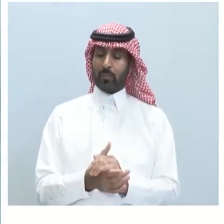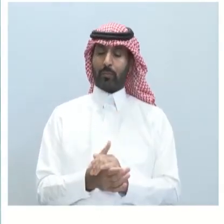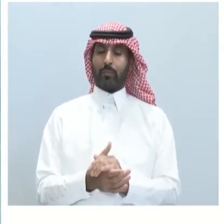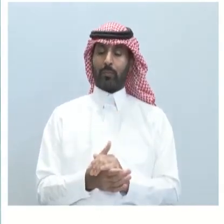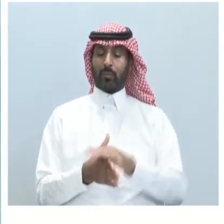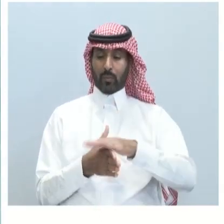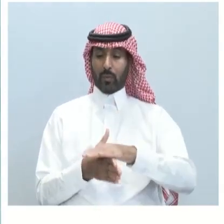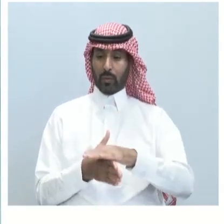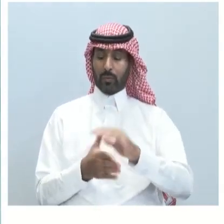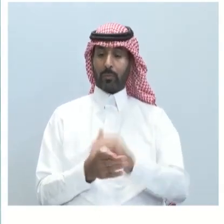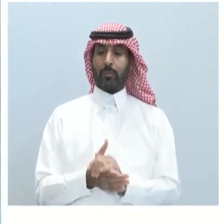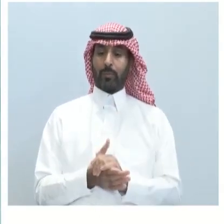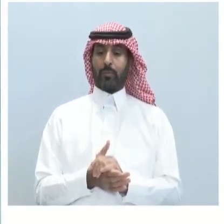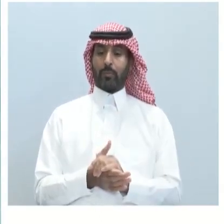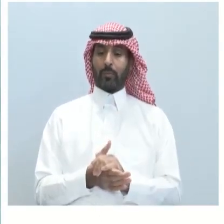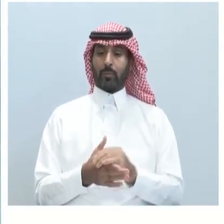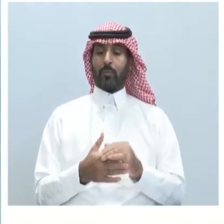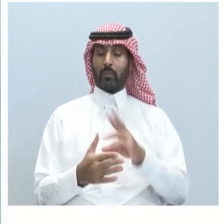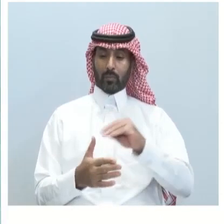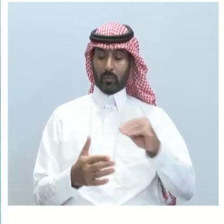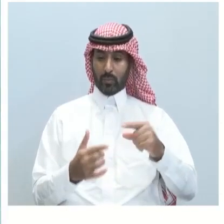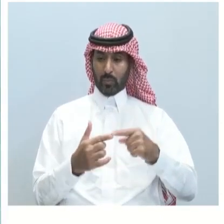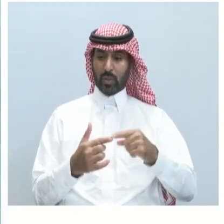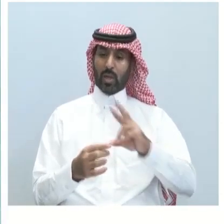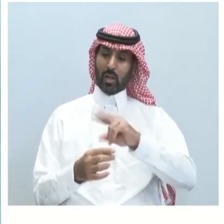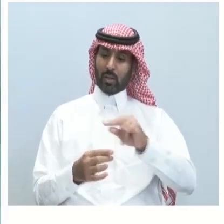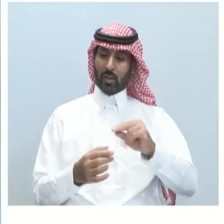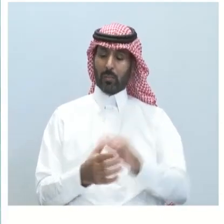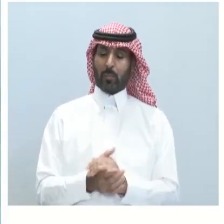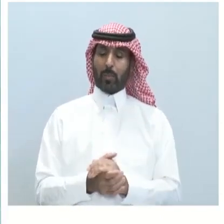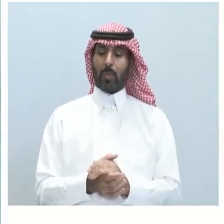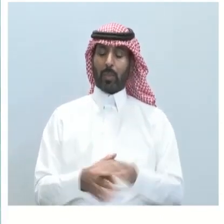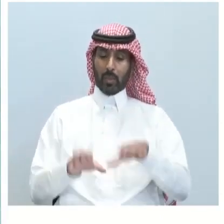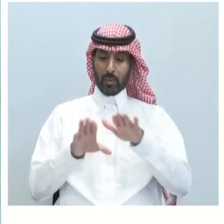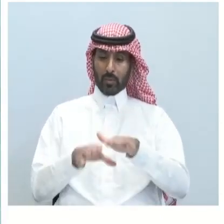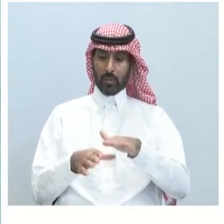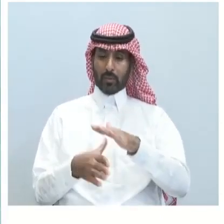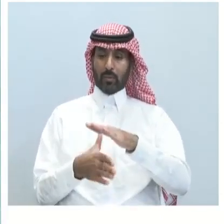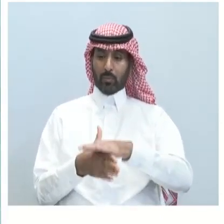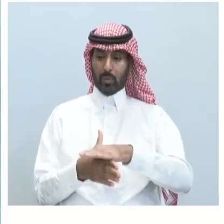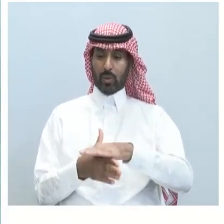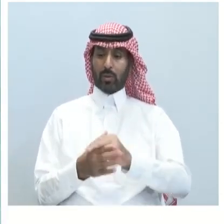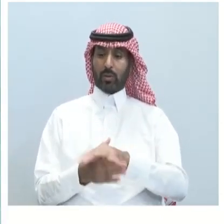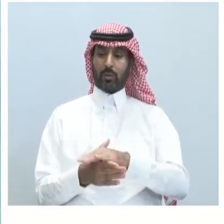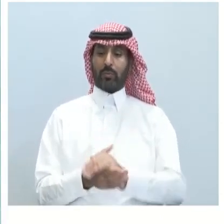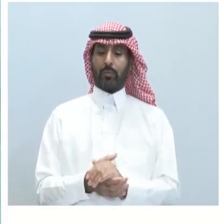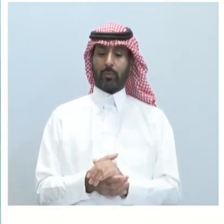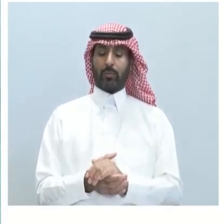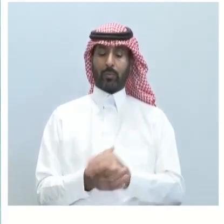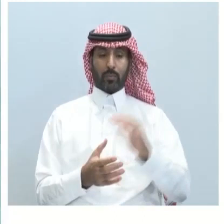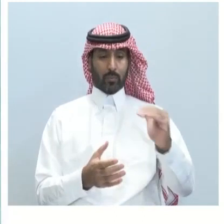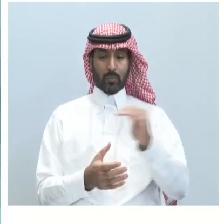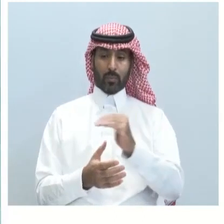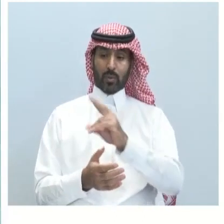ايون الهيدروجين فبالتالي يكون المحلول عندي هنا محلول متعادل محلول متعادل ولاحظ ان